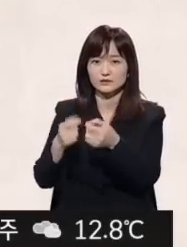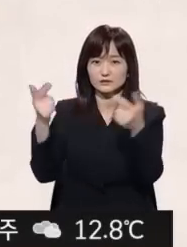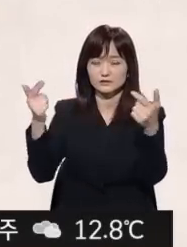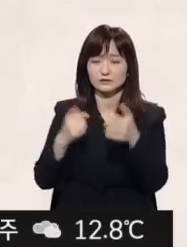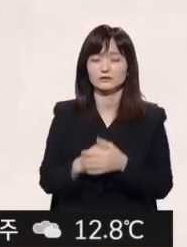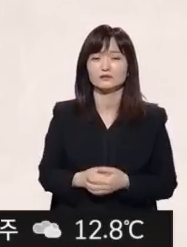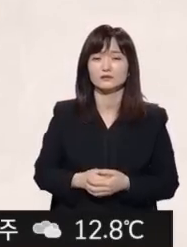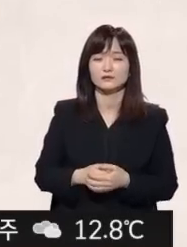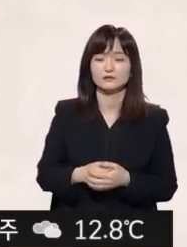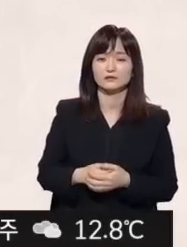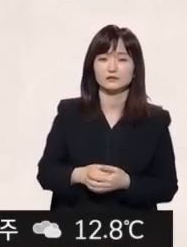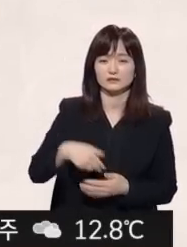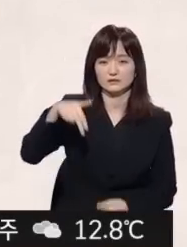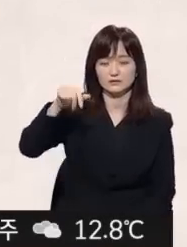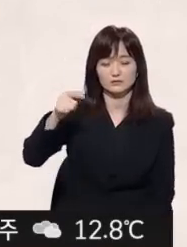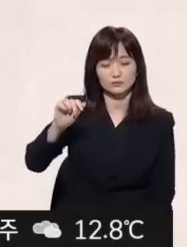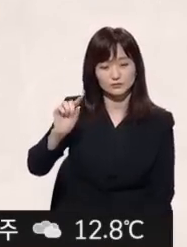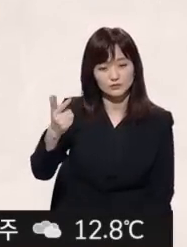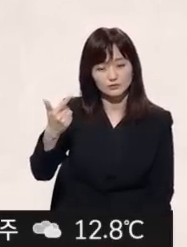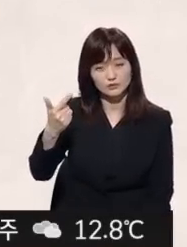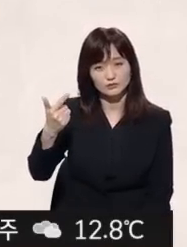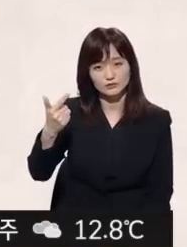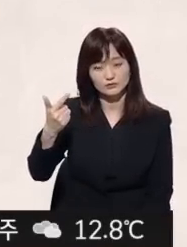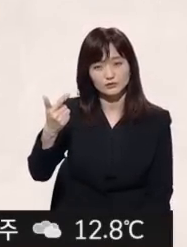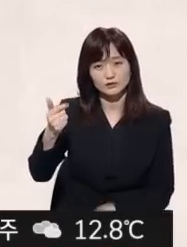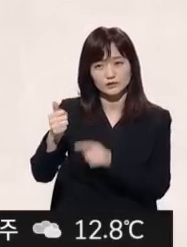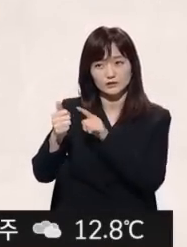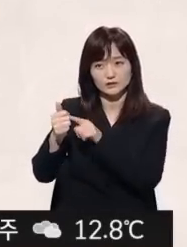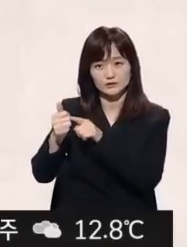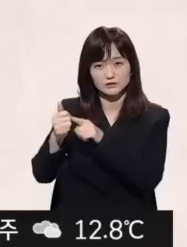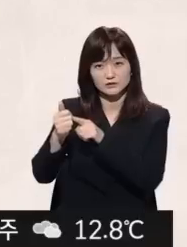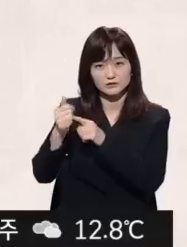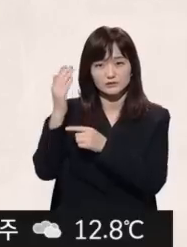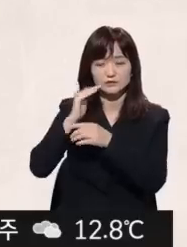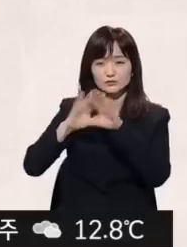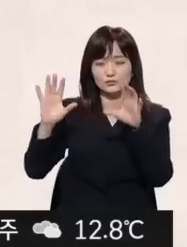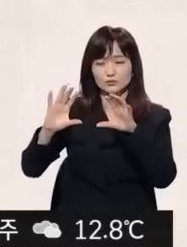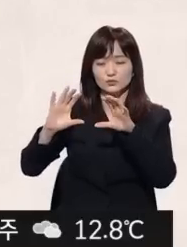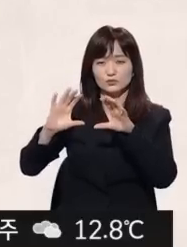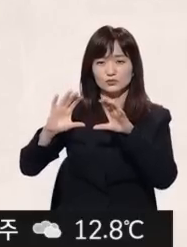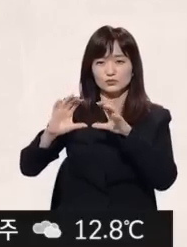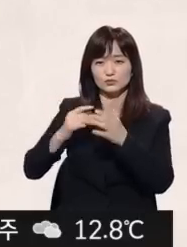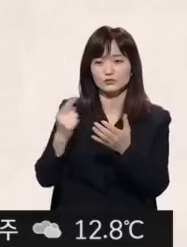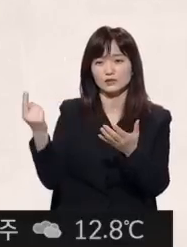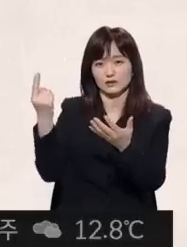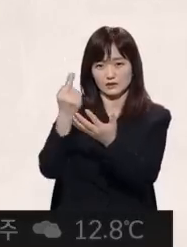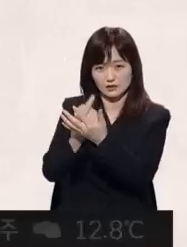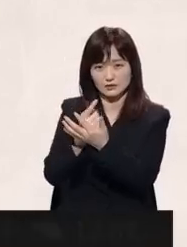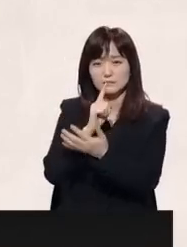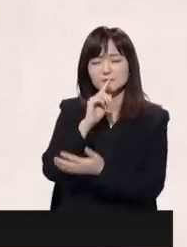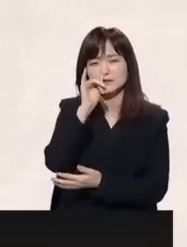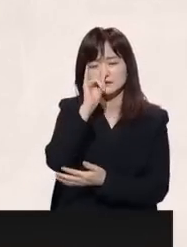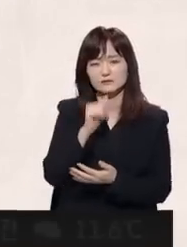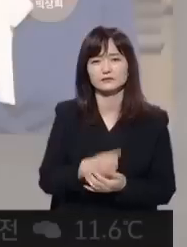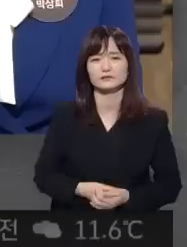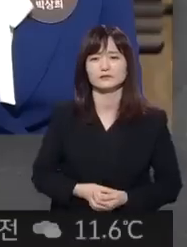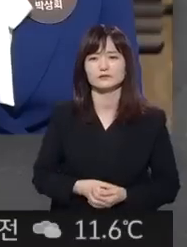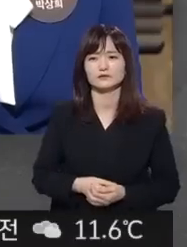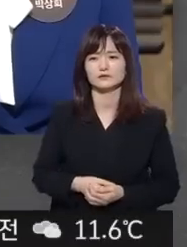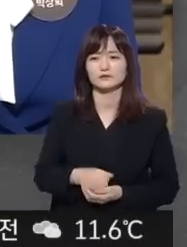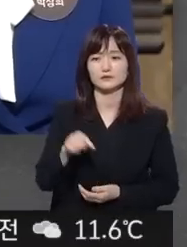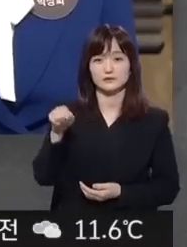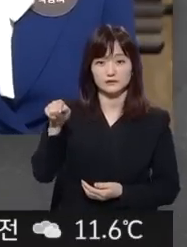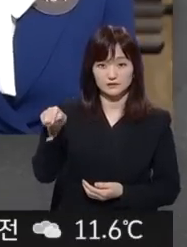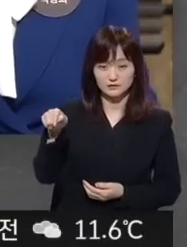전두환 같은 사람도 천국에 갔다 너의 자리 용서받았다라고 얘기하고 있기 때문에 만약에 그런게